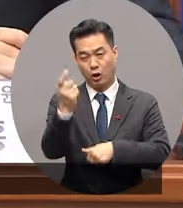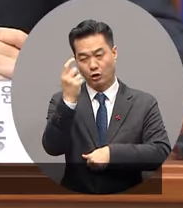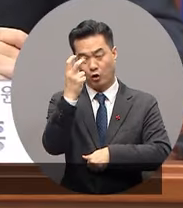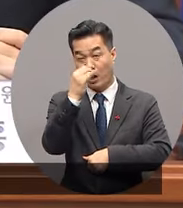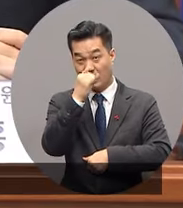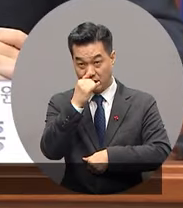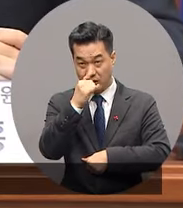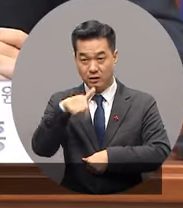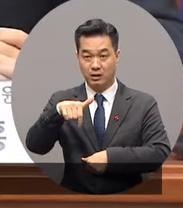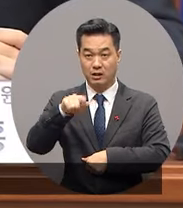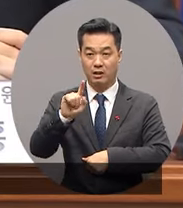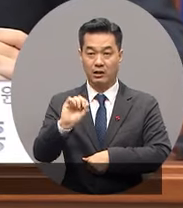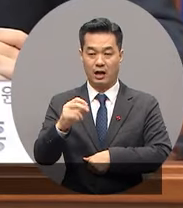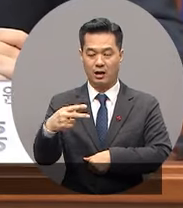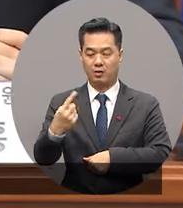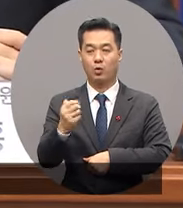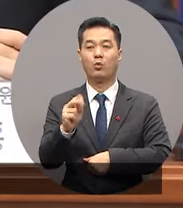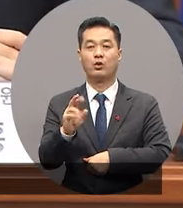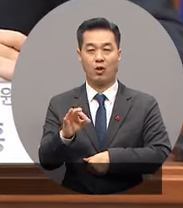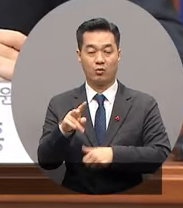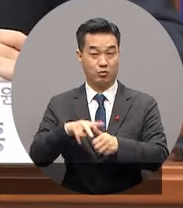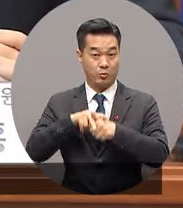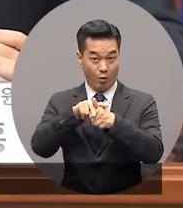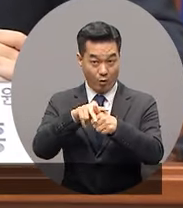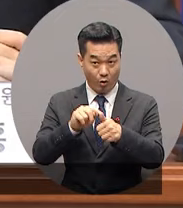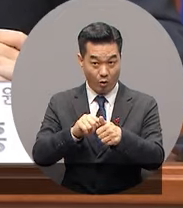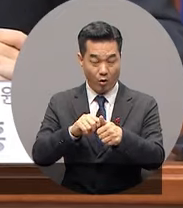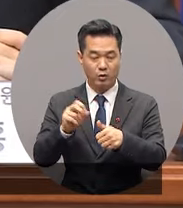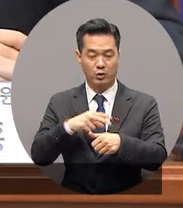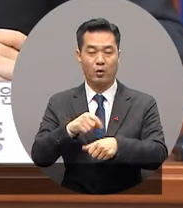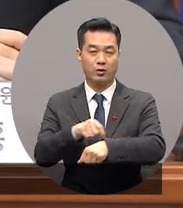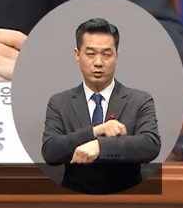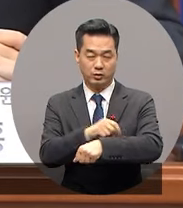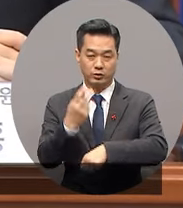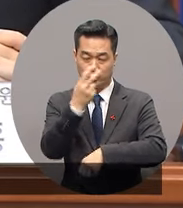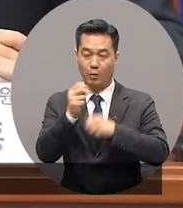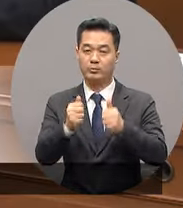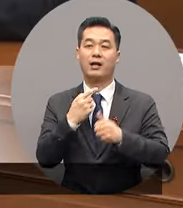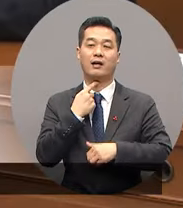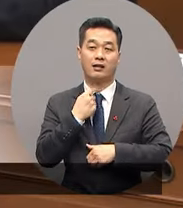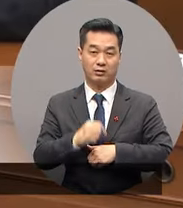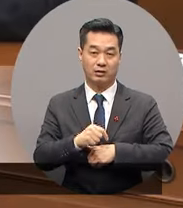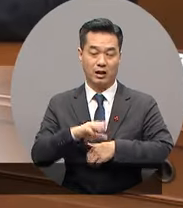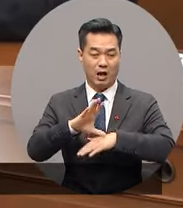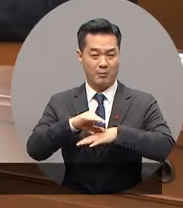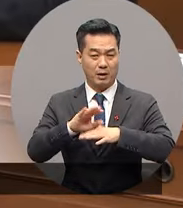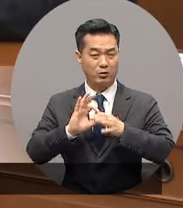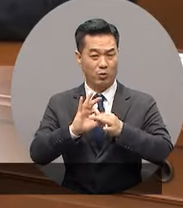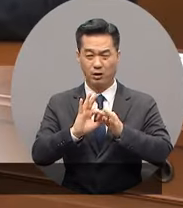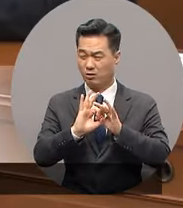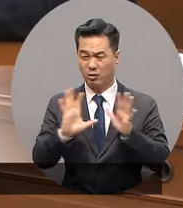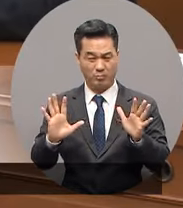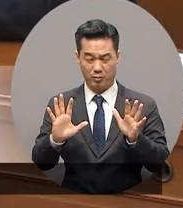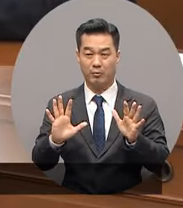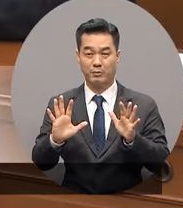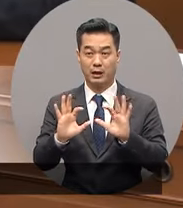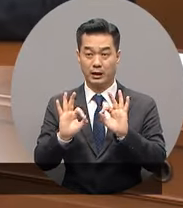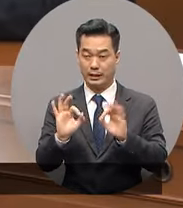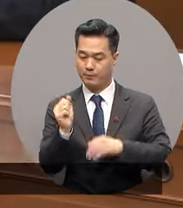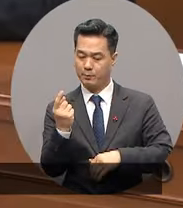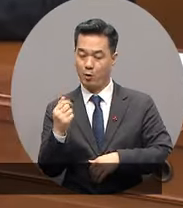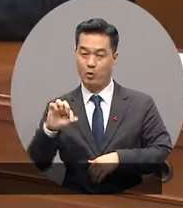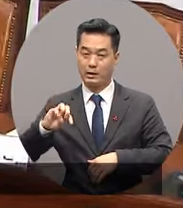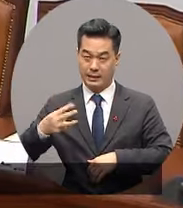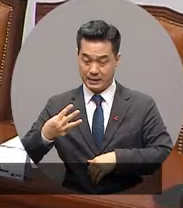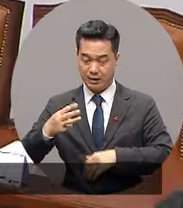드러난 강도영 후보자와 특수통 검사 출신으로 방송 경력이 전무한 김홍일 후보자의 공세가 집중될